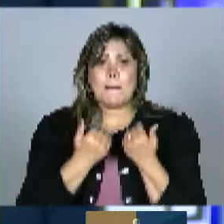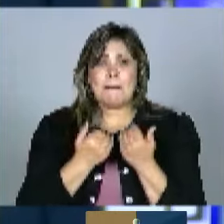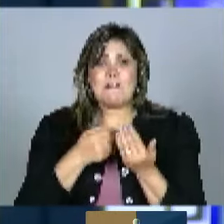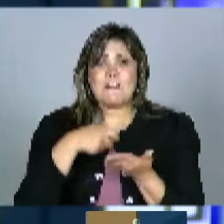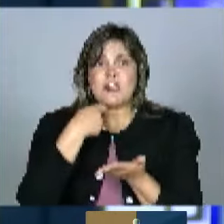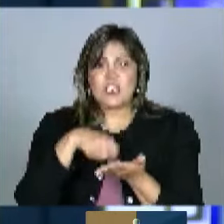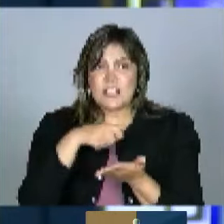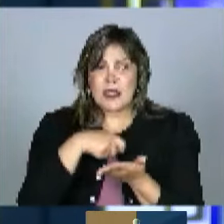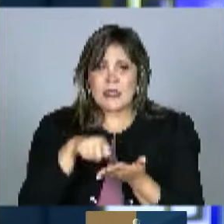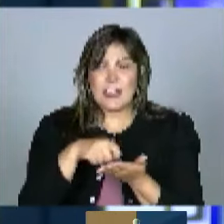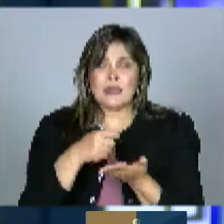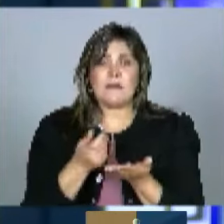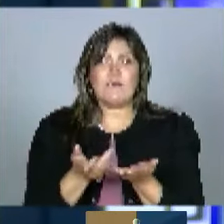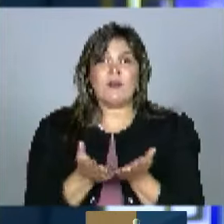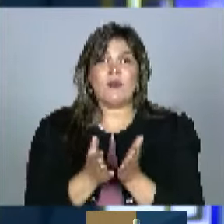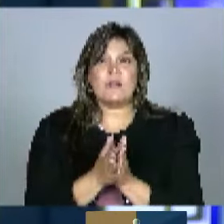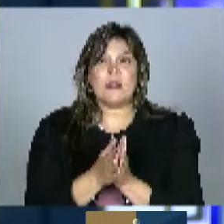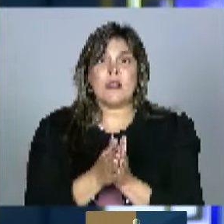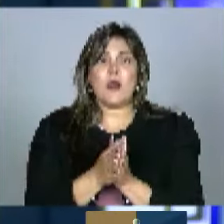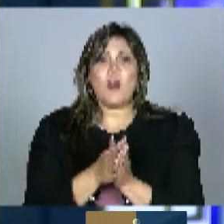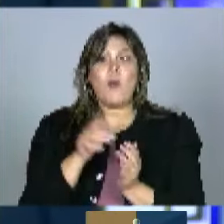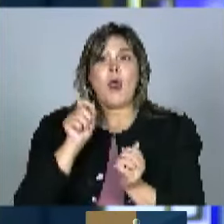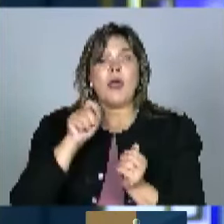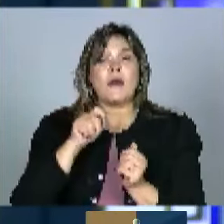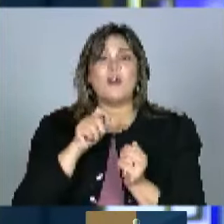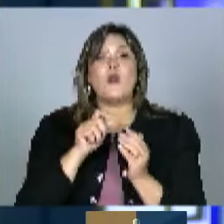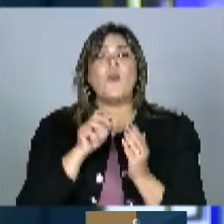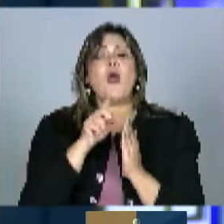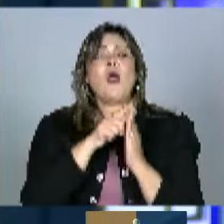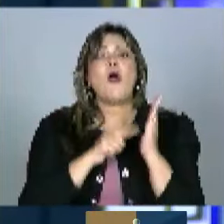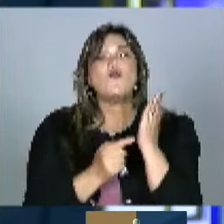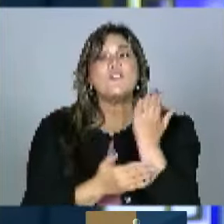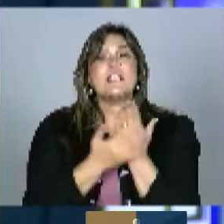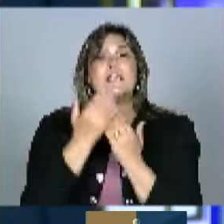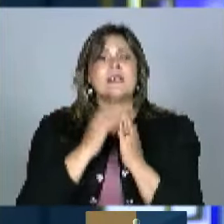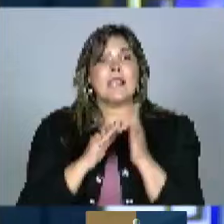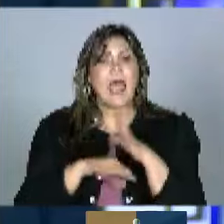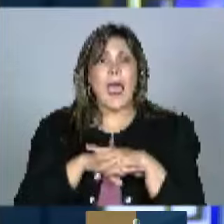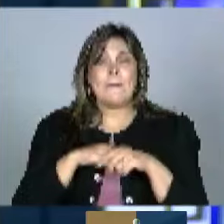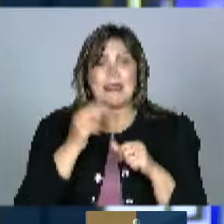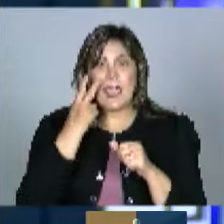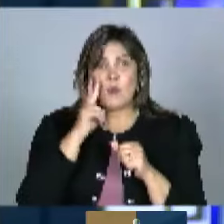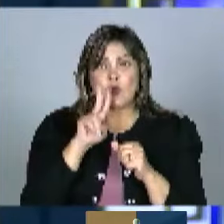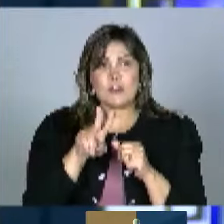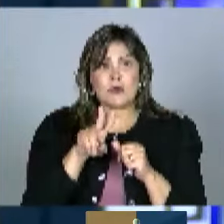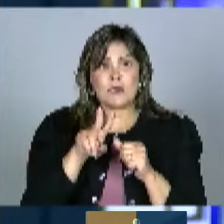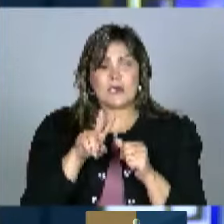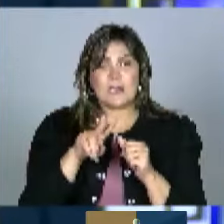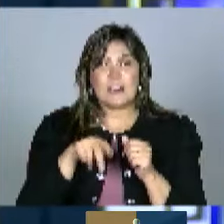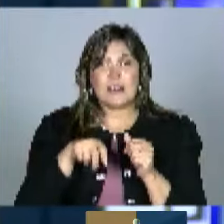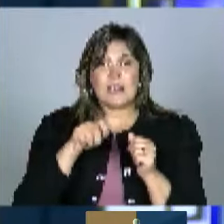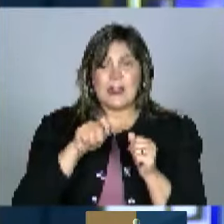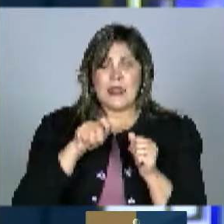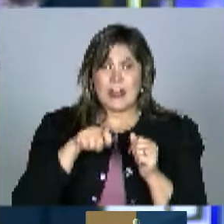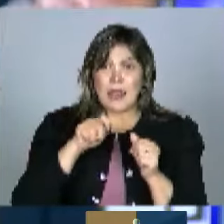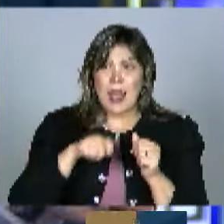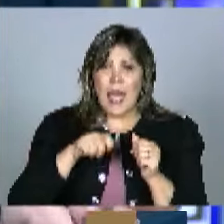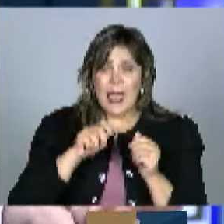القيمه ايجاريه وقانون جديد تمام اجي اعمل ايه ابص العقد